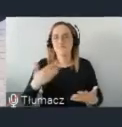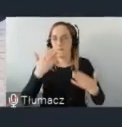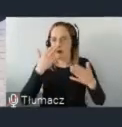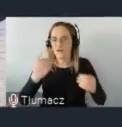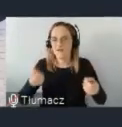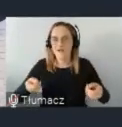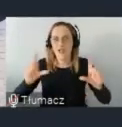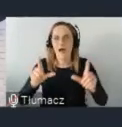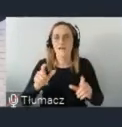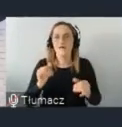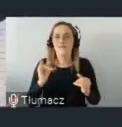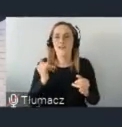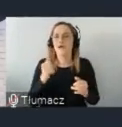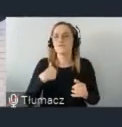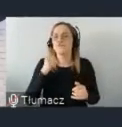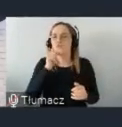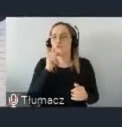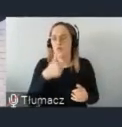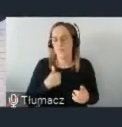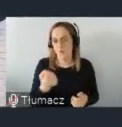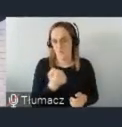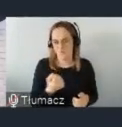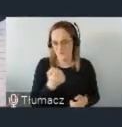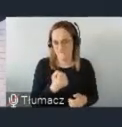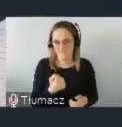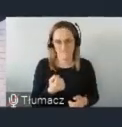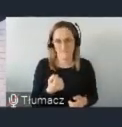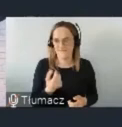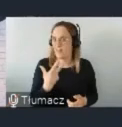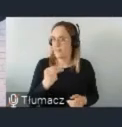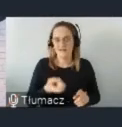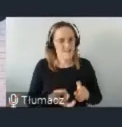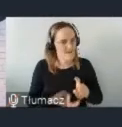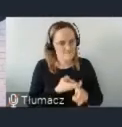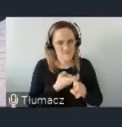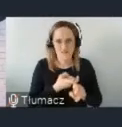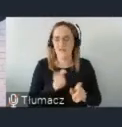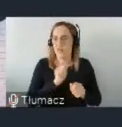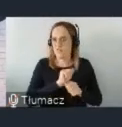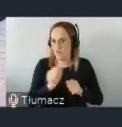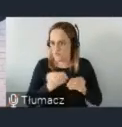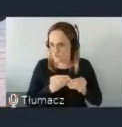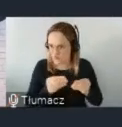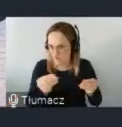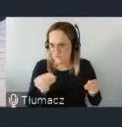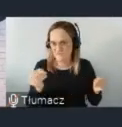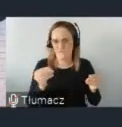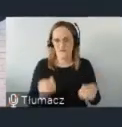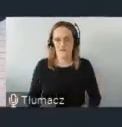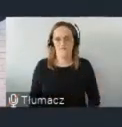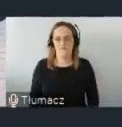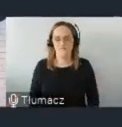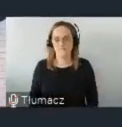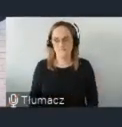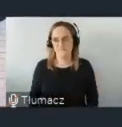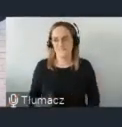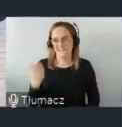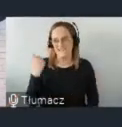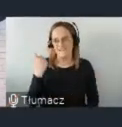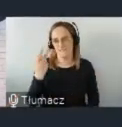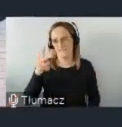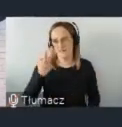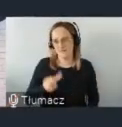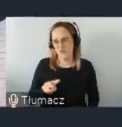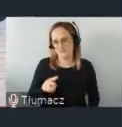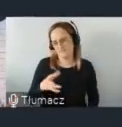Wam rzeczy, z których ja korzystam na co dzień. One się sprawdzają, nie zawieszają się, są rozwijane. I ostatnio mieliśmy, no ostatnio, 2 miesiące